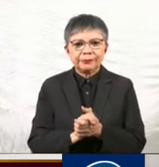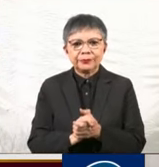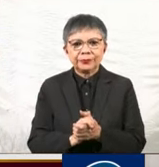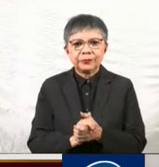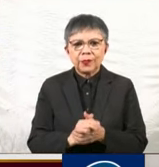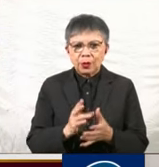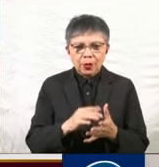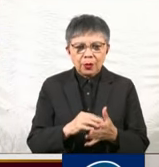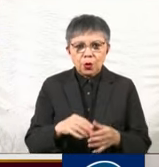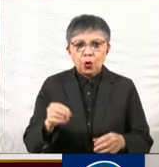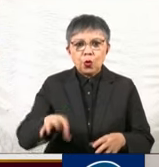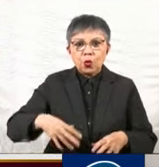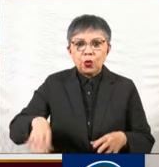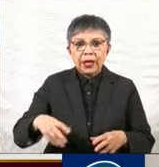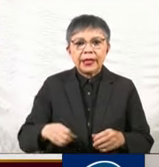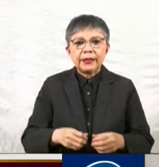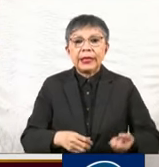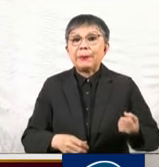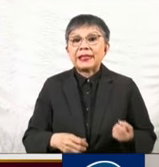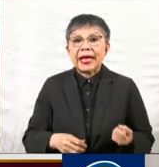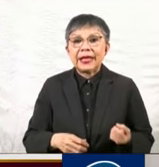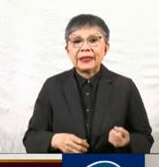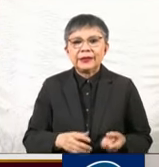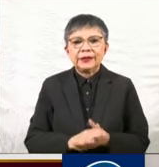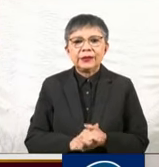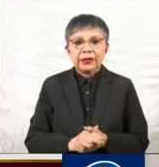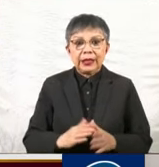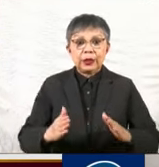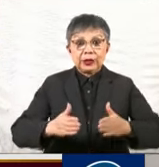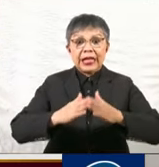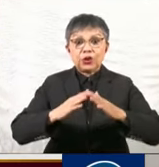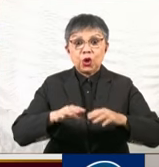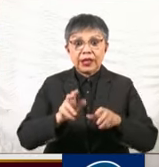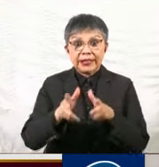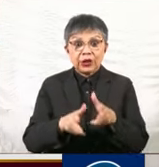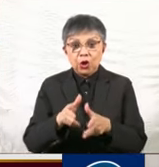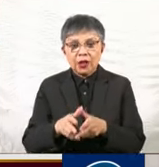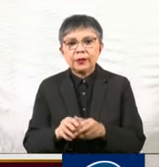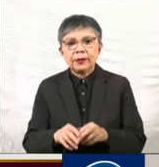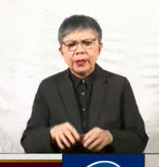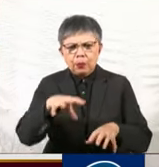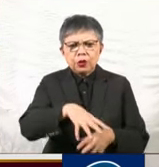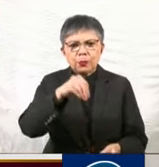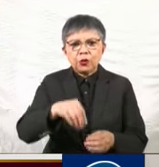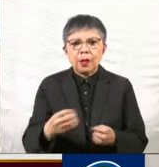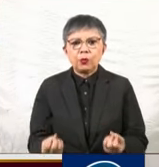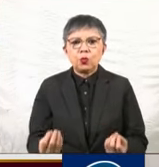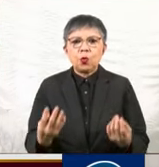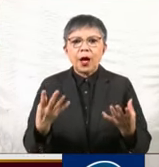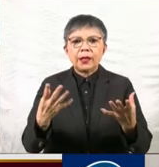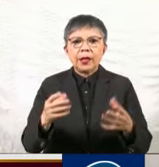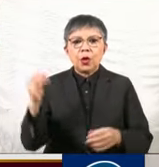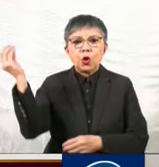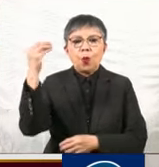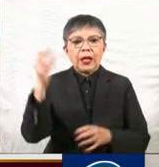gratis hunian di atas pasar di atas Stasiun juga kita hadirkan dan juga pusat-pusat pertumbuhan